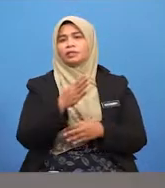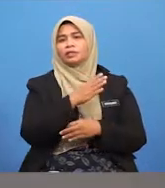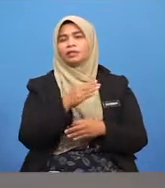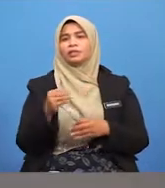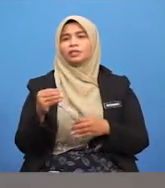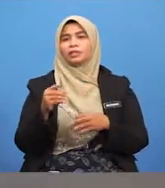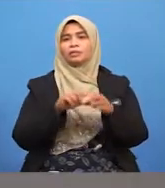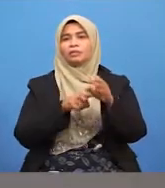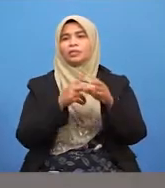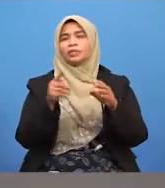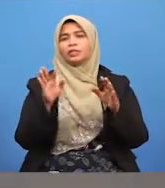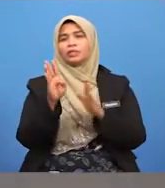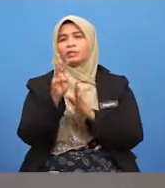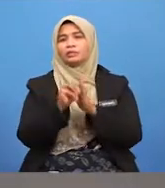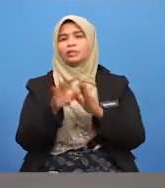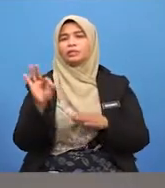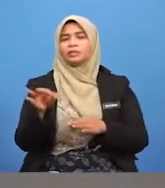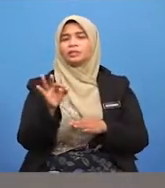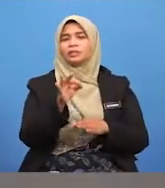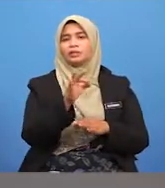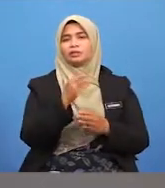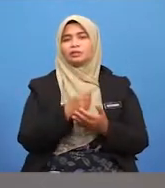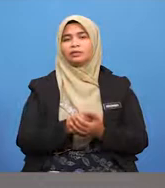dan mulut kan menjahit